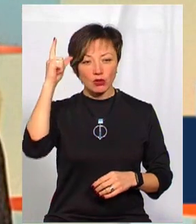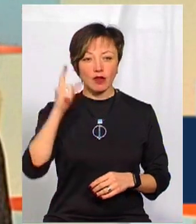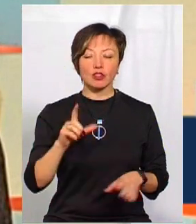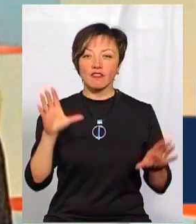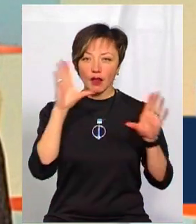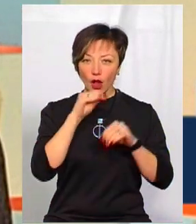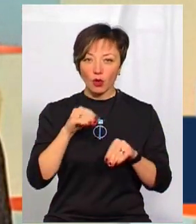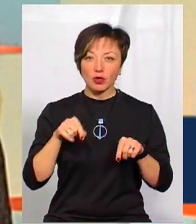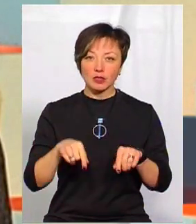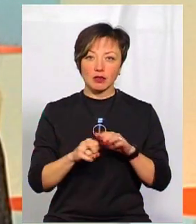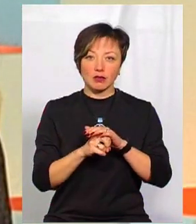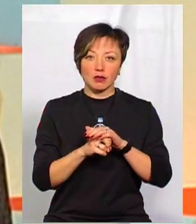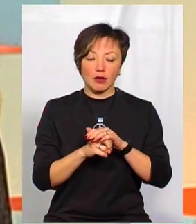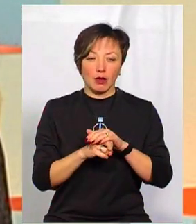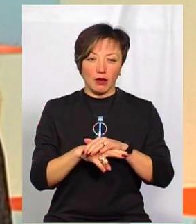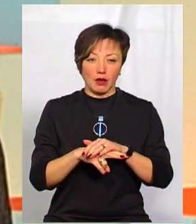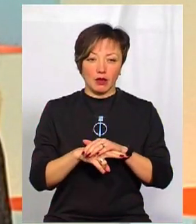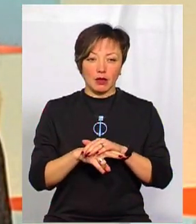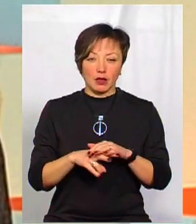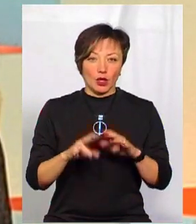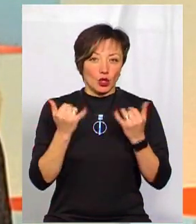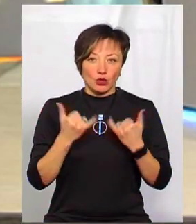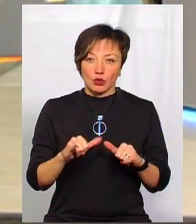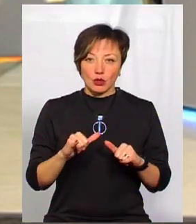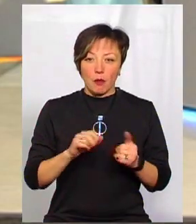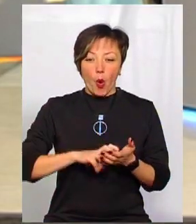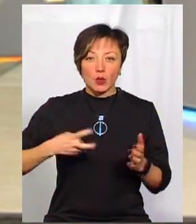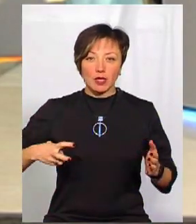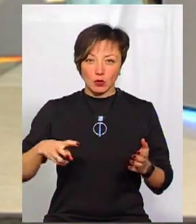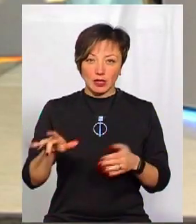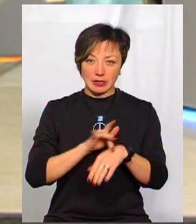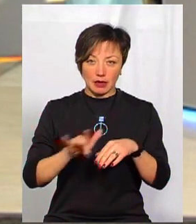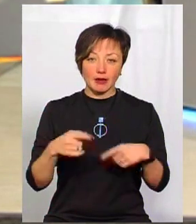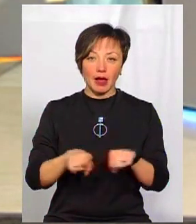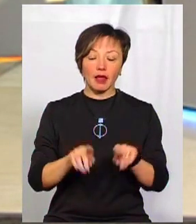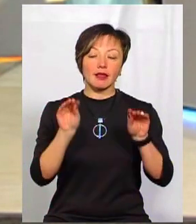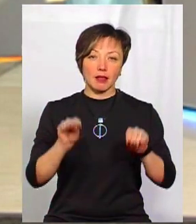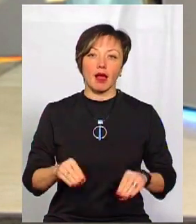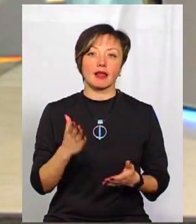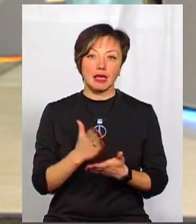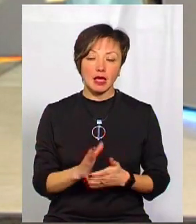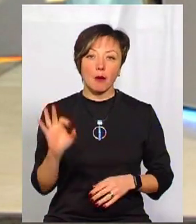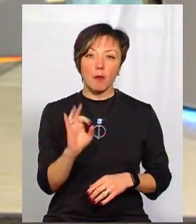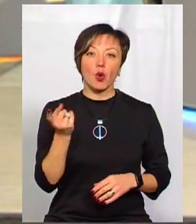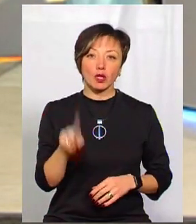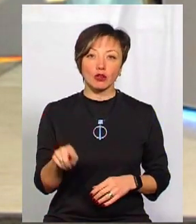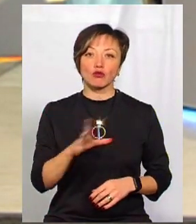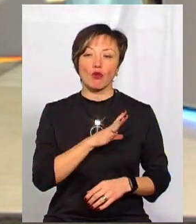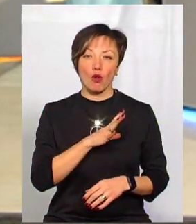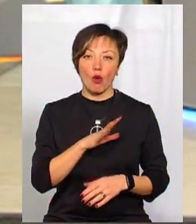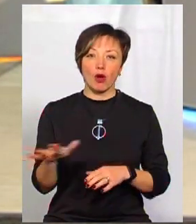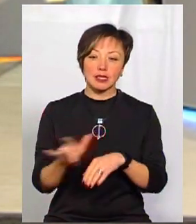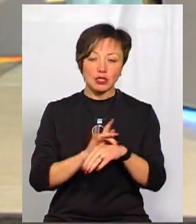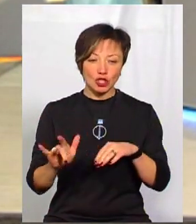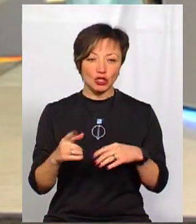яким вдалося звідси чудом уникнути страти. Тобто ось такі дані є про те, що було